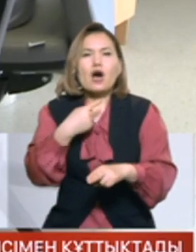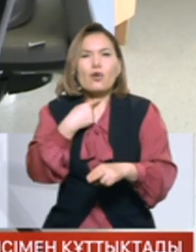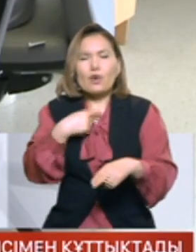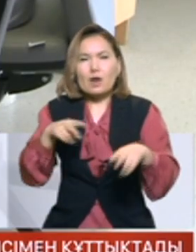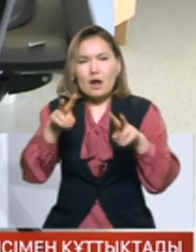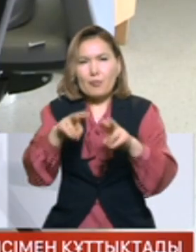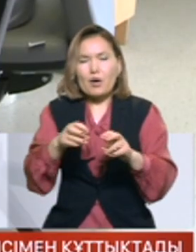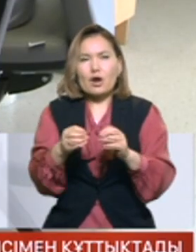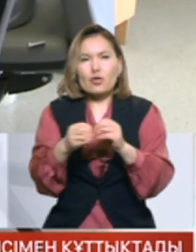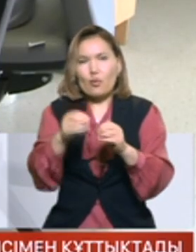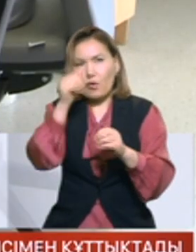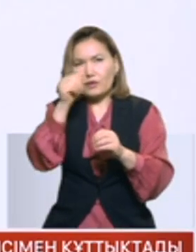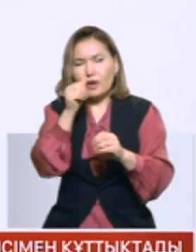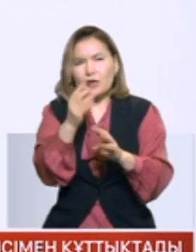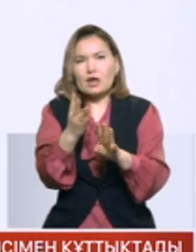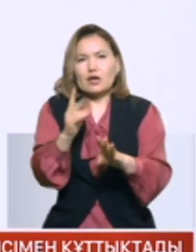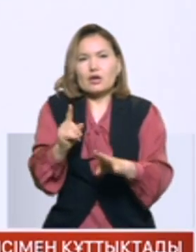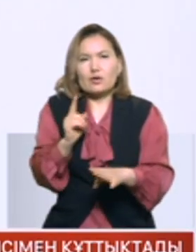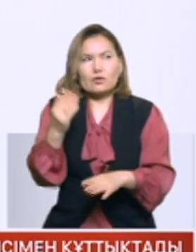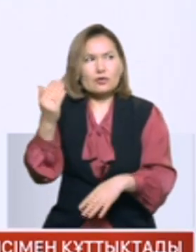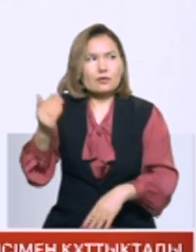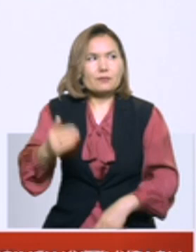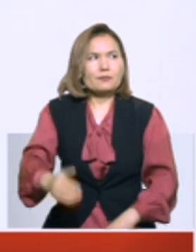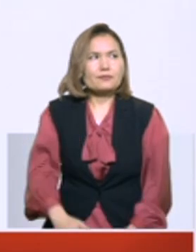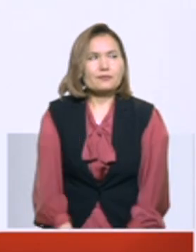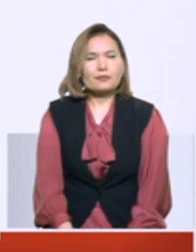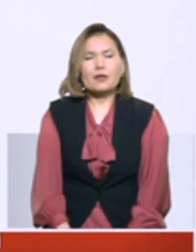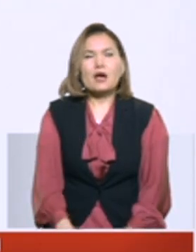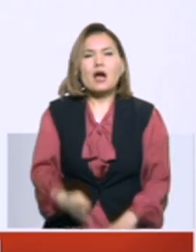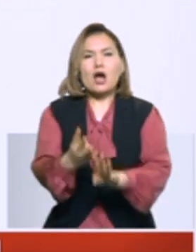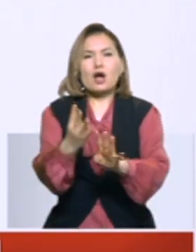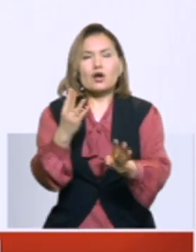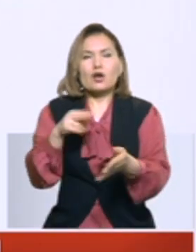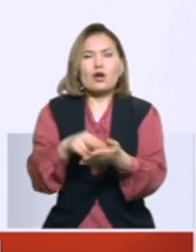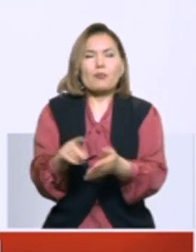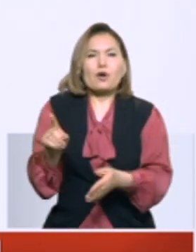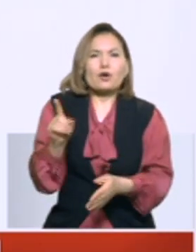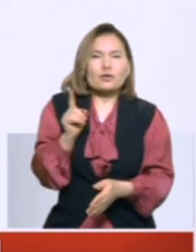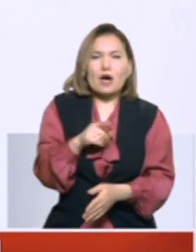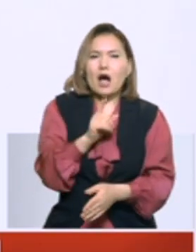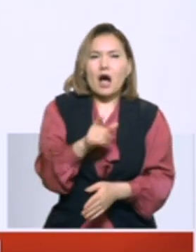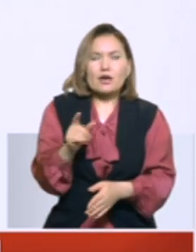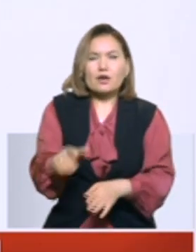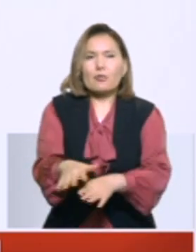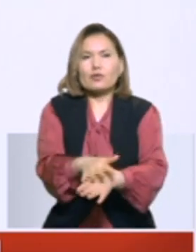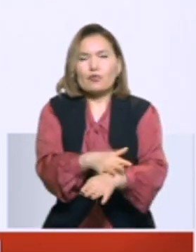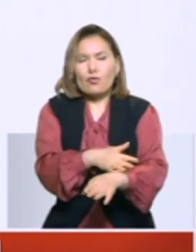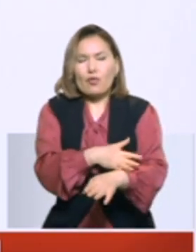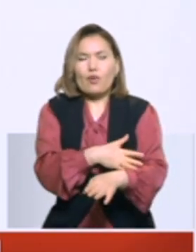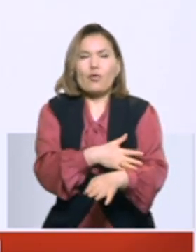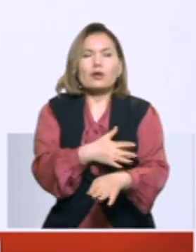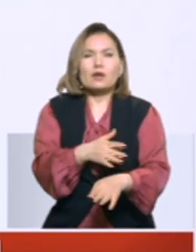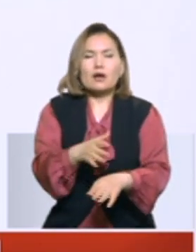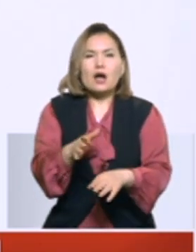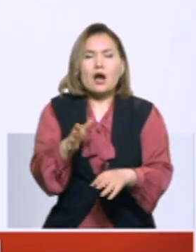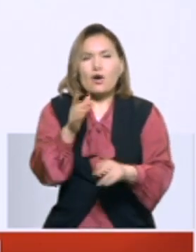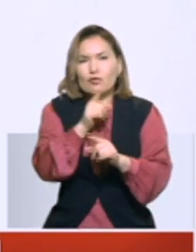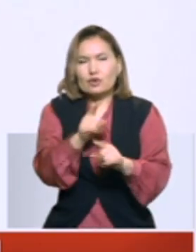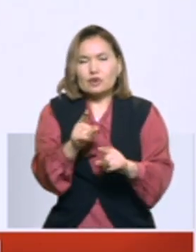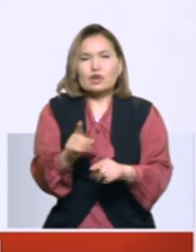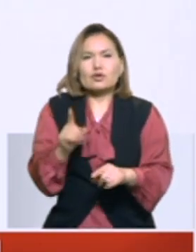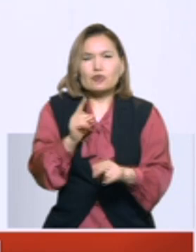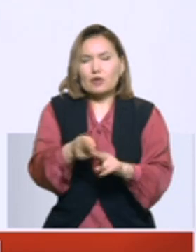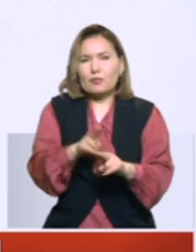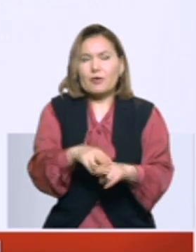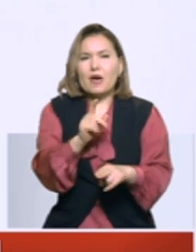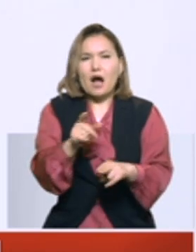үшін 10 ай кезек күтуге мәжбүр. Кезектер келгенше қайтыс боп кетіп жатқандар қаншама, жағдай өте ауыр. Еуроодақта